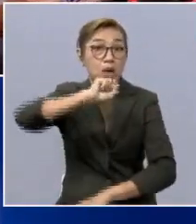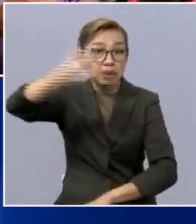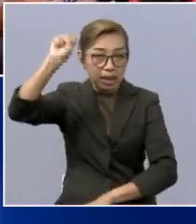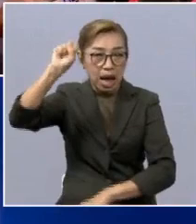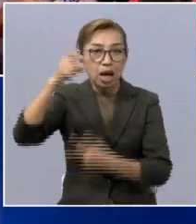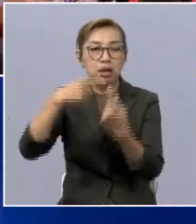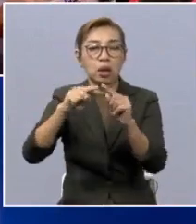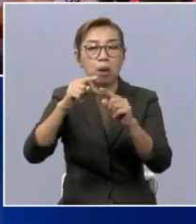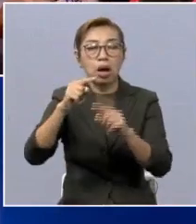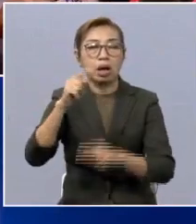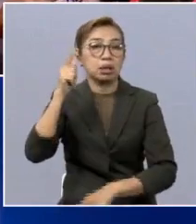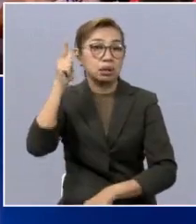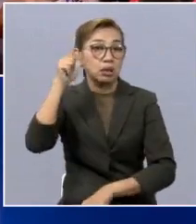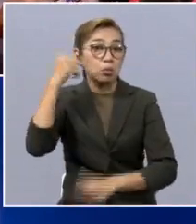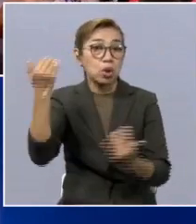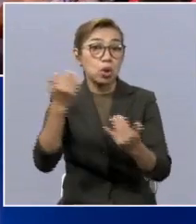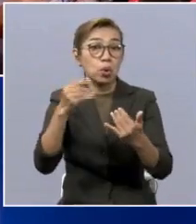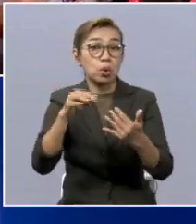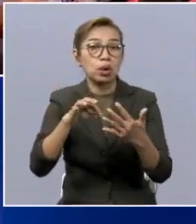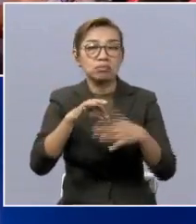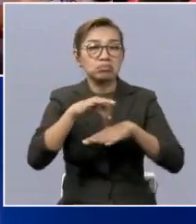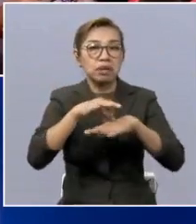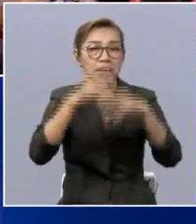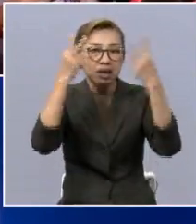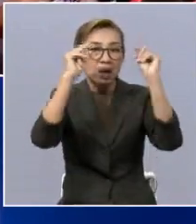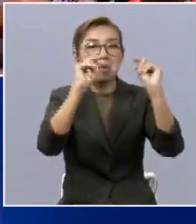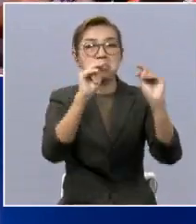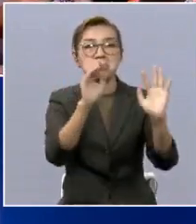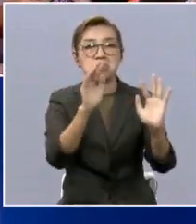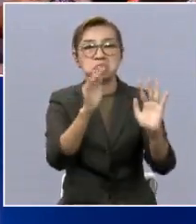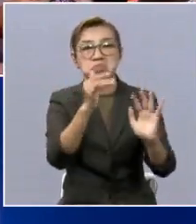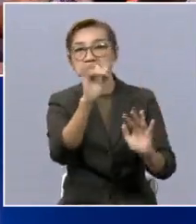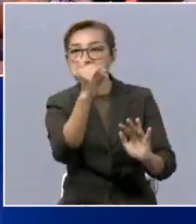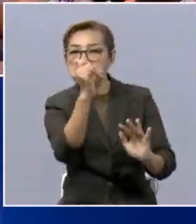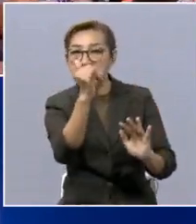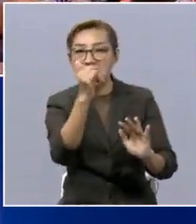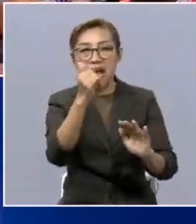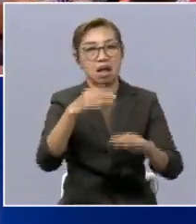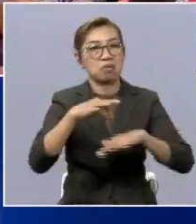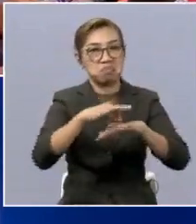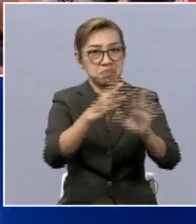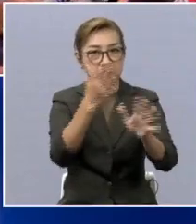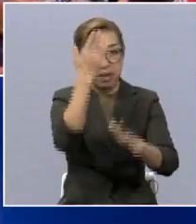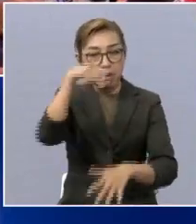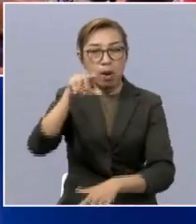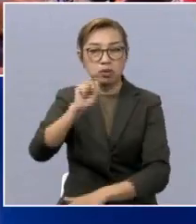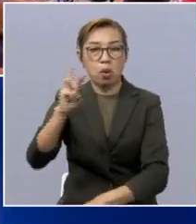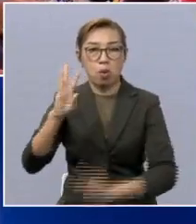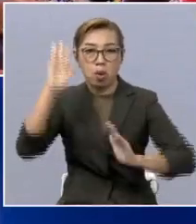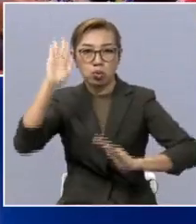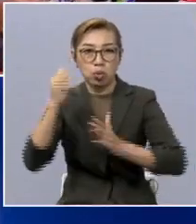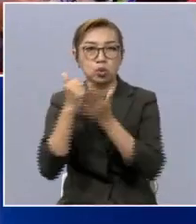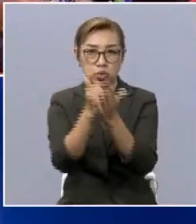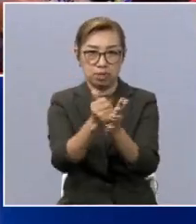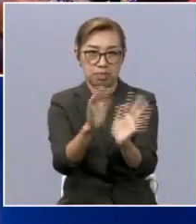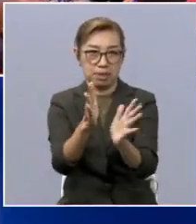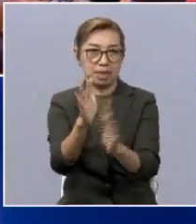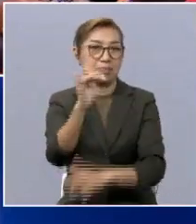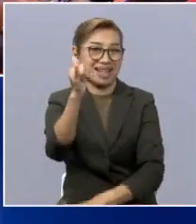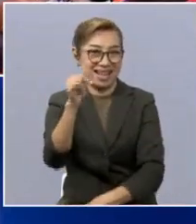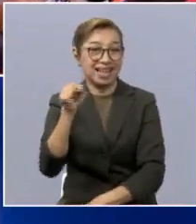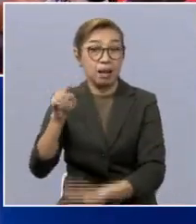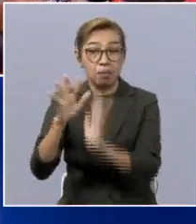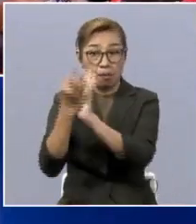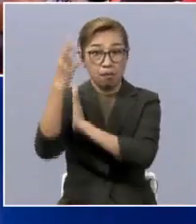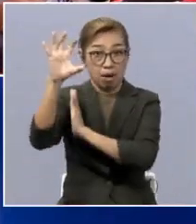ก็ต้องใช้เสียงสว.ในการโหวตแล้วสว.อาจจะไม่โหวตให้ด้วยเนี่ยนะครับโอ้โหเป็นประเด็นร้อนขึ้นมาทันทีมีฝั่งของเพื่อไทยเองก็ออกมา